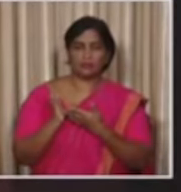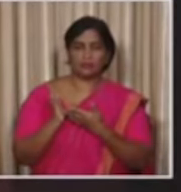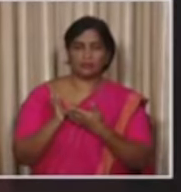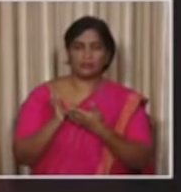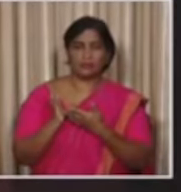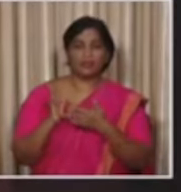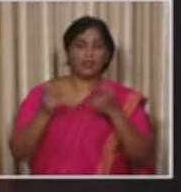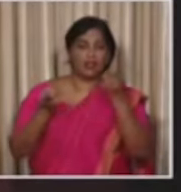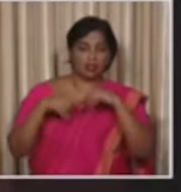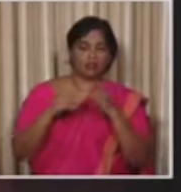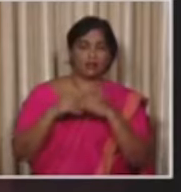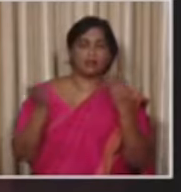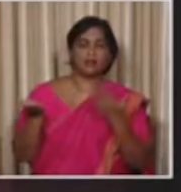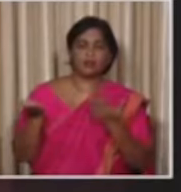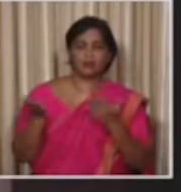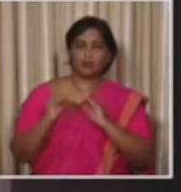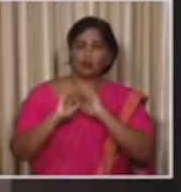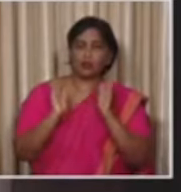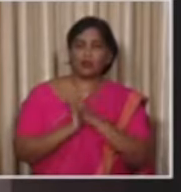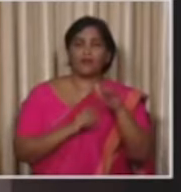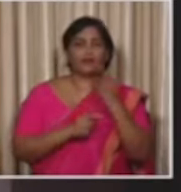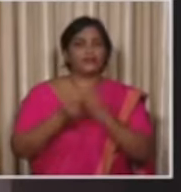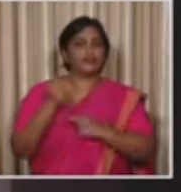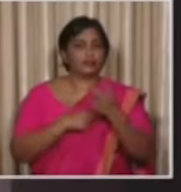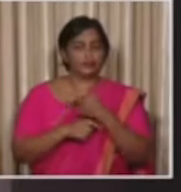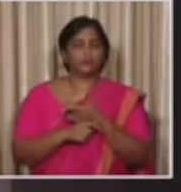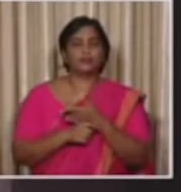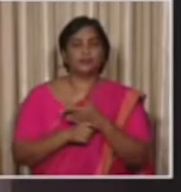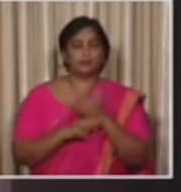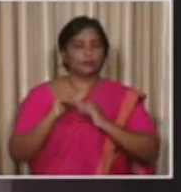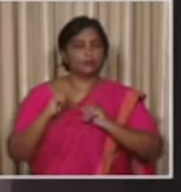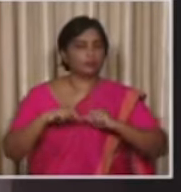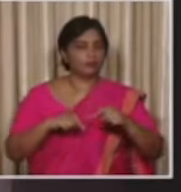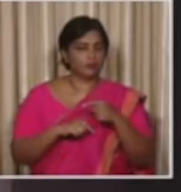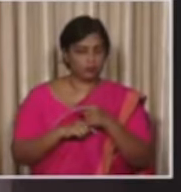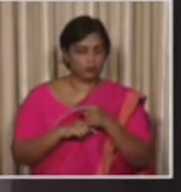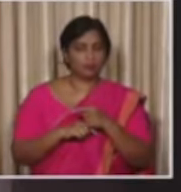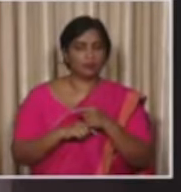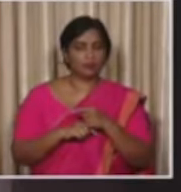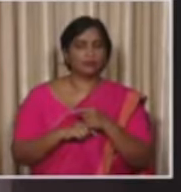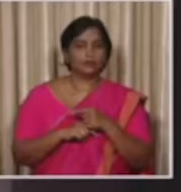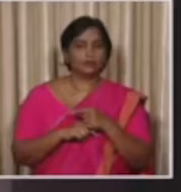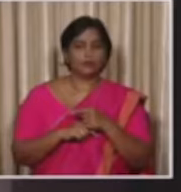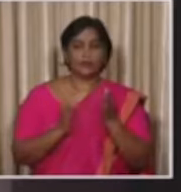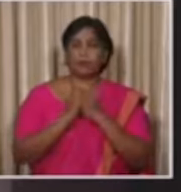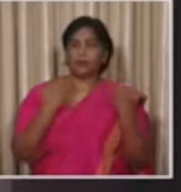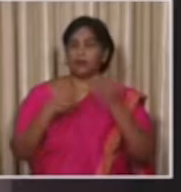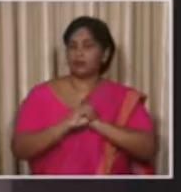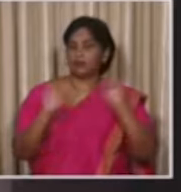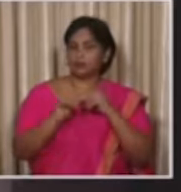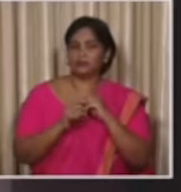මෙන්න ඊළඟ පුවත්පත්. මේ ඔක්කොම පරාට එක්සිකියුෂන්ස් ක්‍රියාත්මක කරන්නට දාපු ඇඩ්වර්ටයිස්මන්ට්ස්